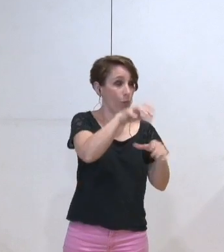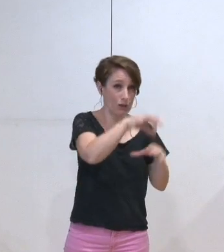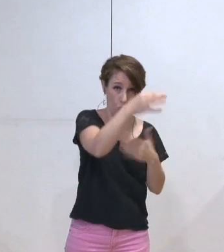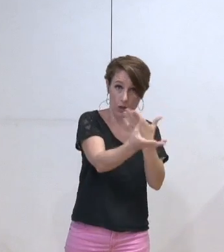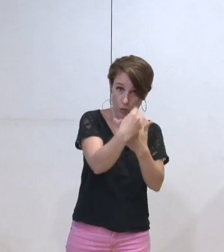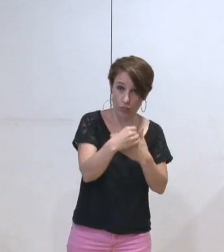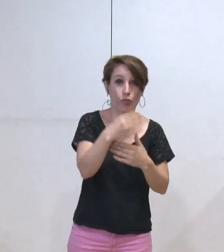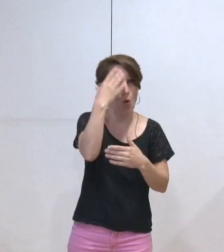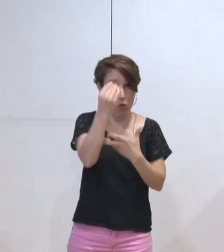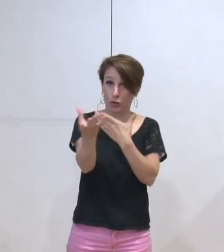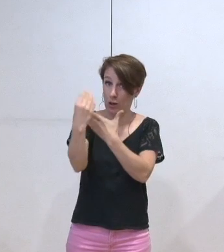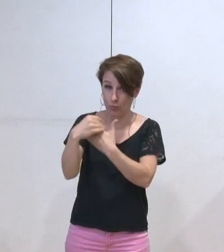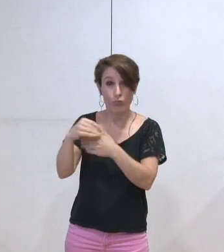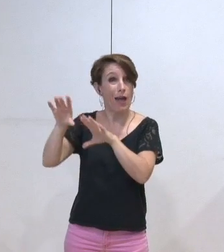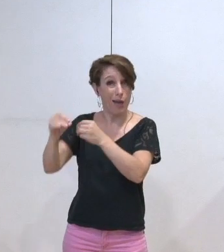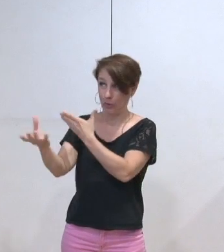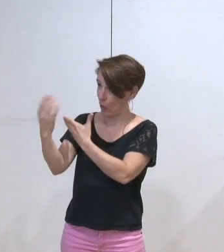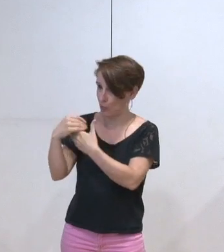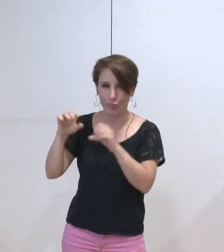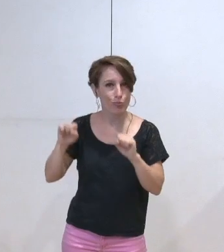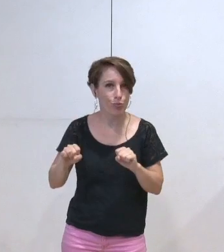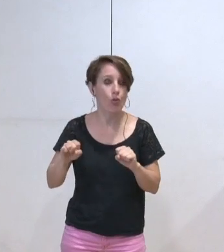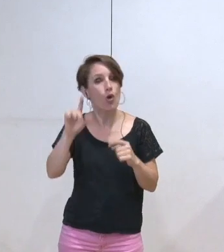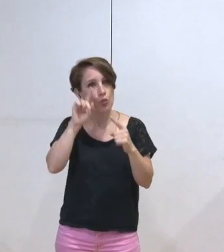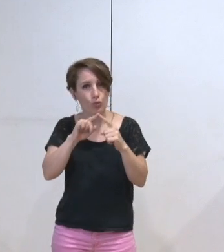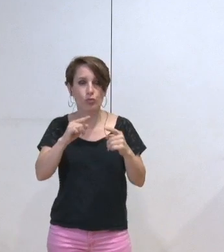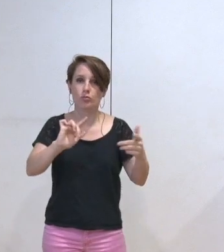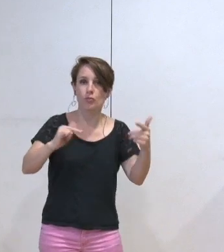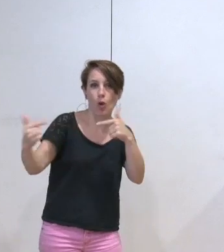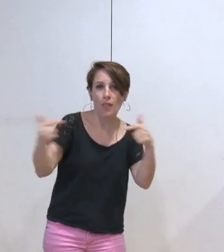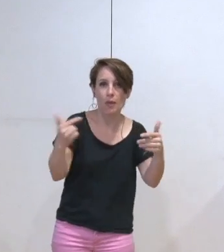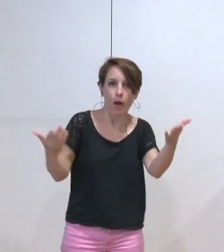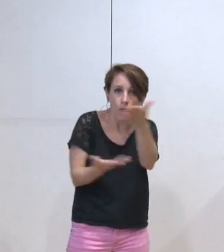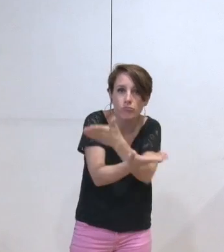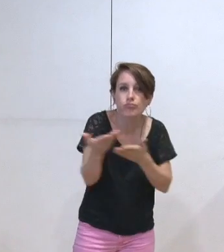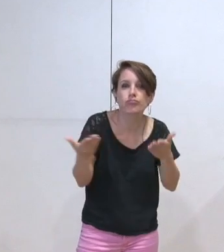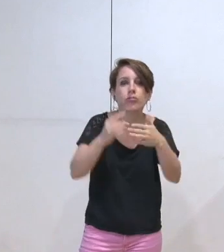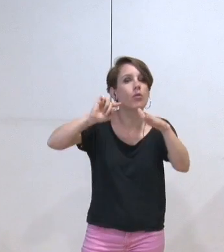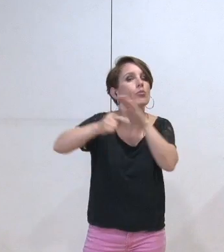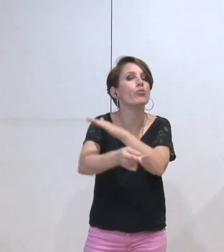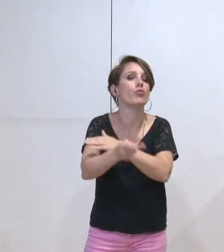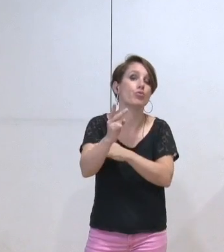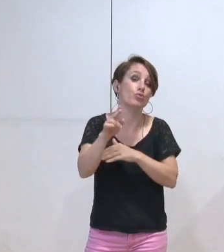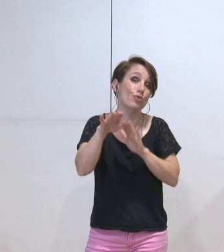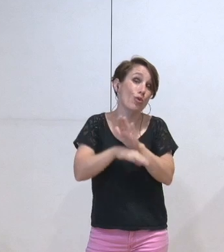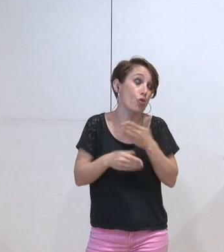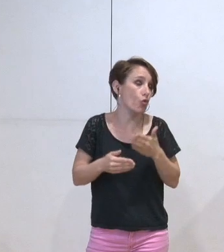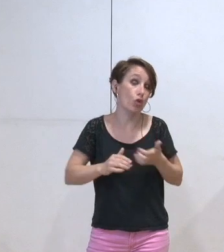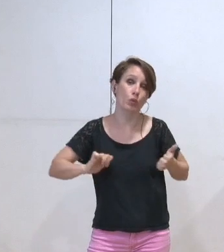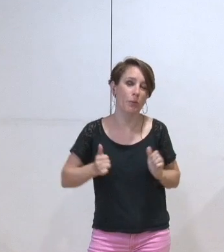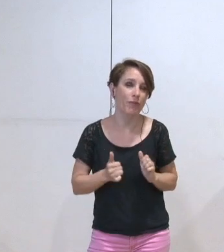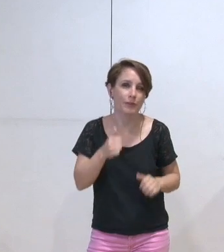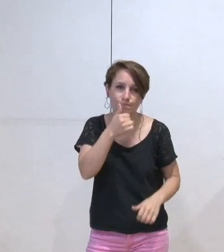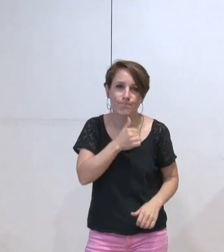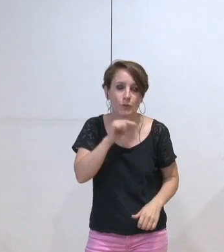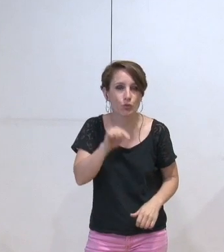afin de faire en sorte que ces données puissent être présentées et débattues plus largement et longuement que ce que nous allons faire à présent j'en profite